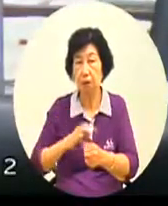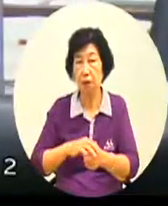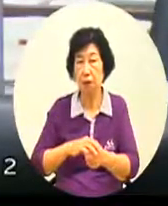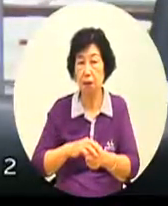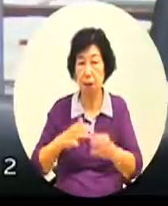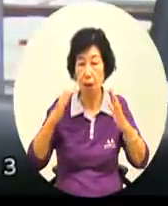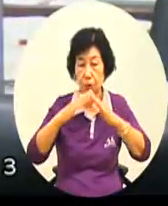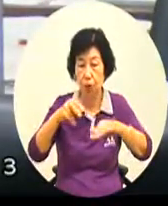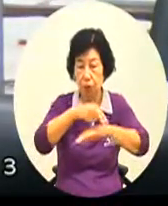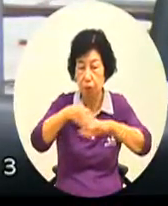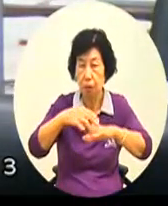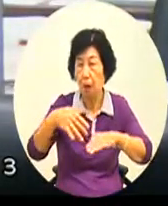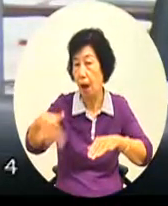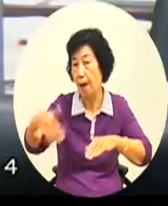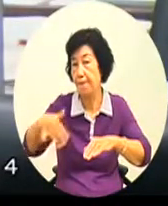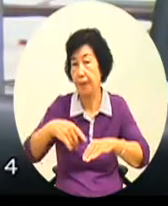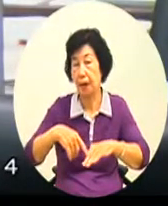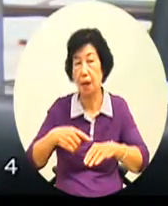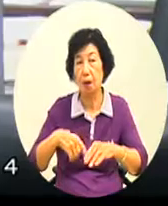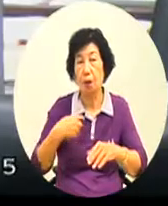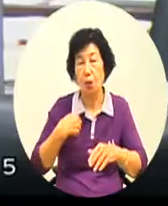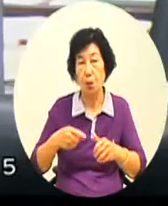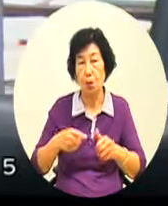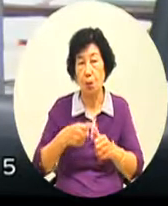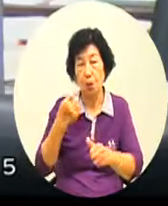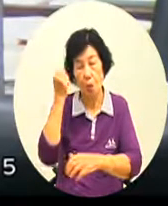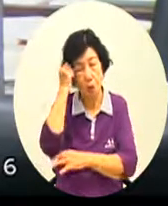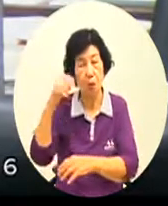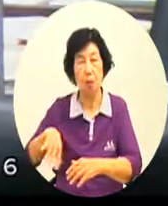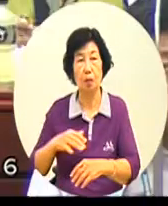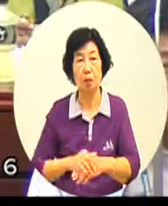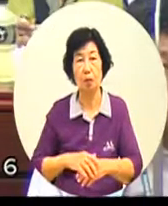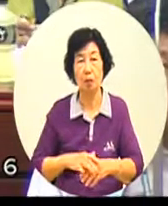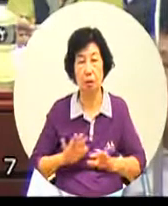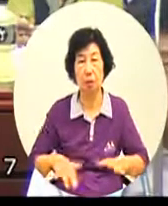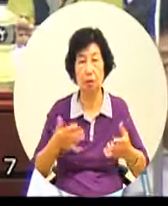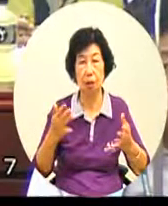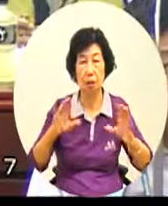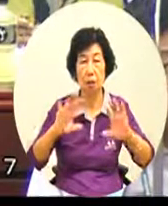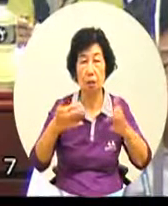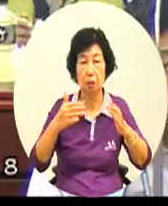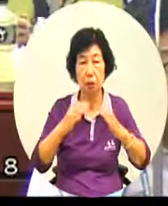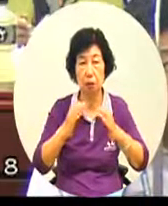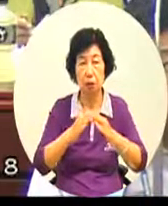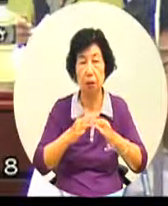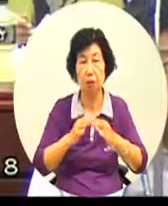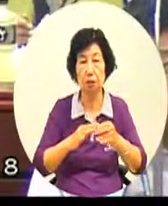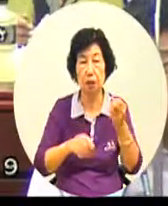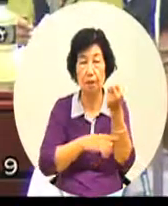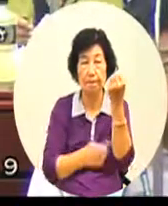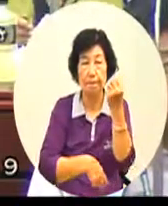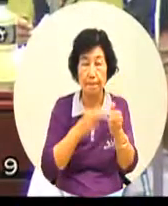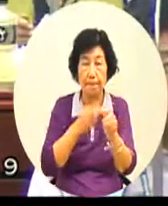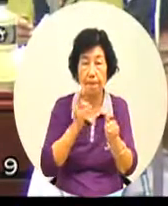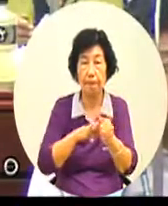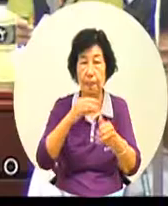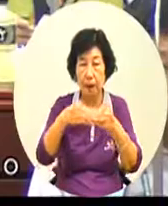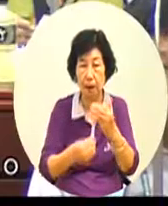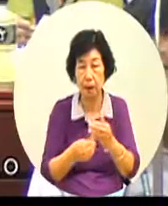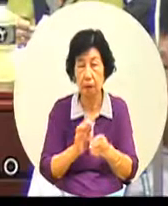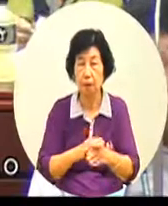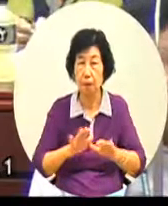我都在家呢。 我想，当然国家有他的法令规定了，土地当然是以登记为主。 对，那就是为什么小